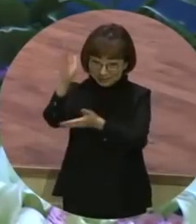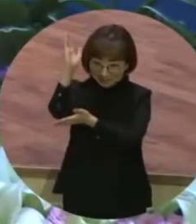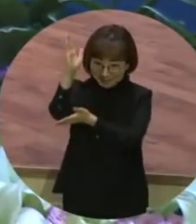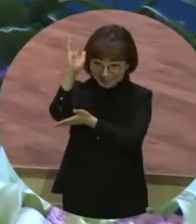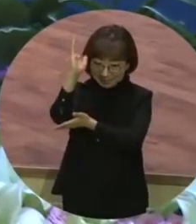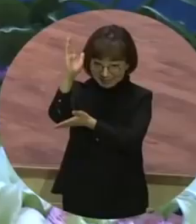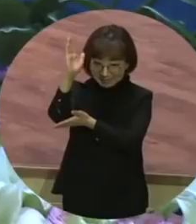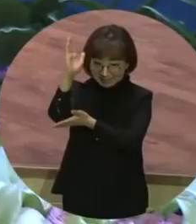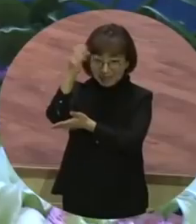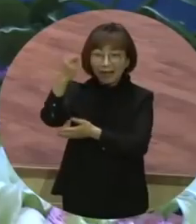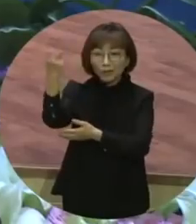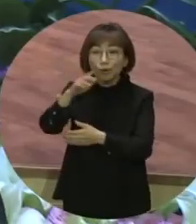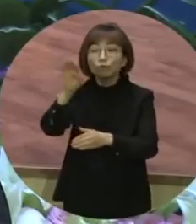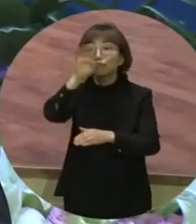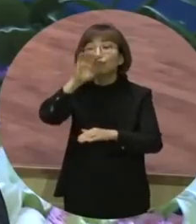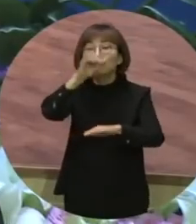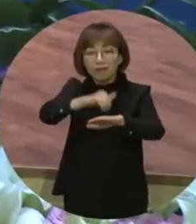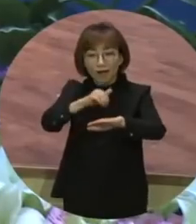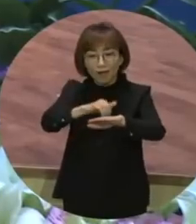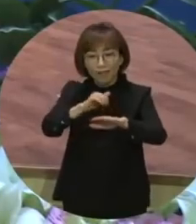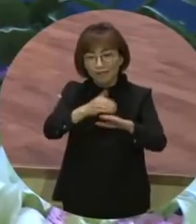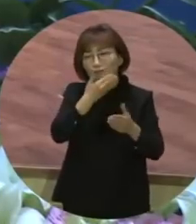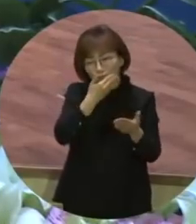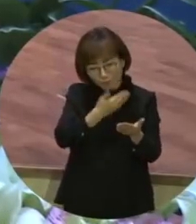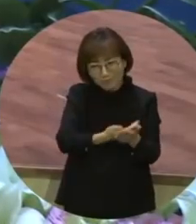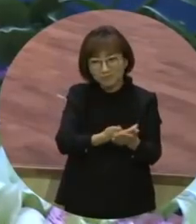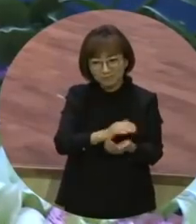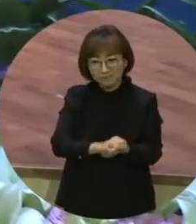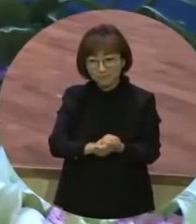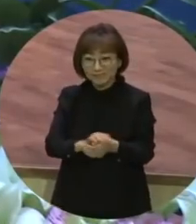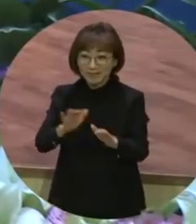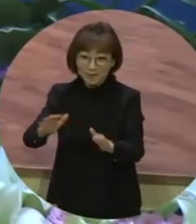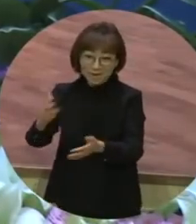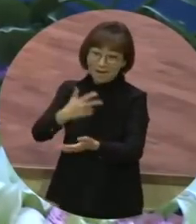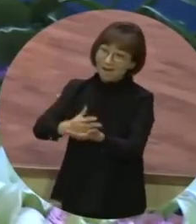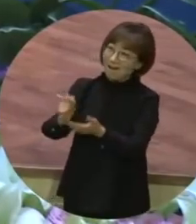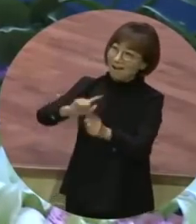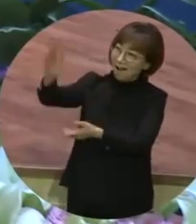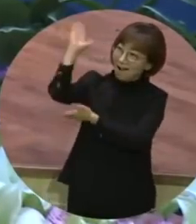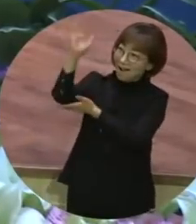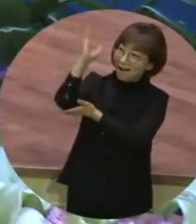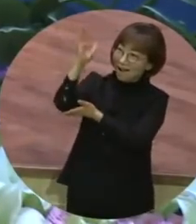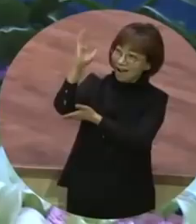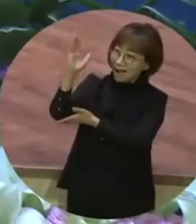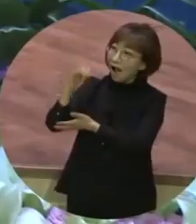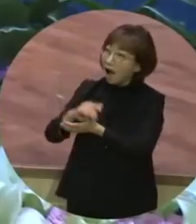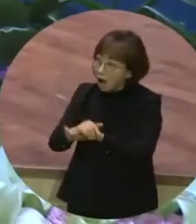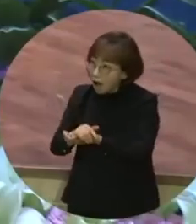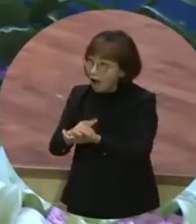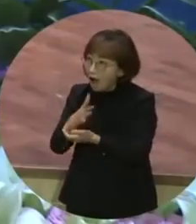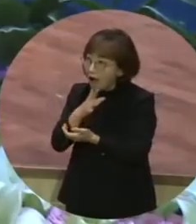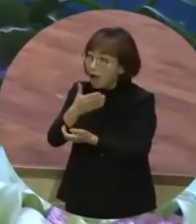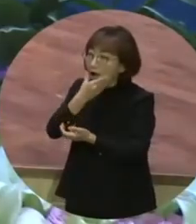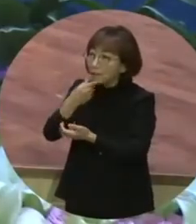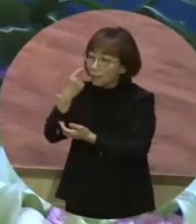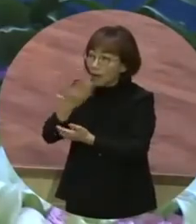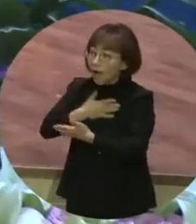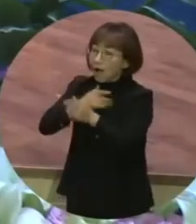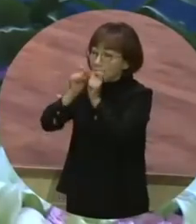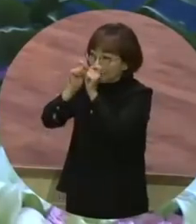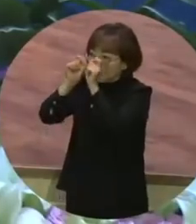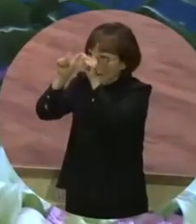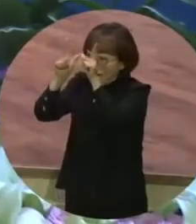이거 훈련을 받아야 돼. 강단에 선포되는 메시지를 통해서 무엇인지 알고 복음이 무엇인지